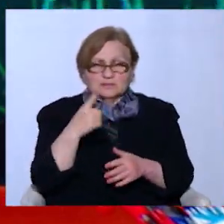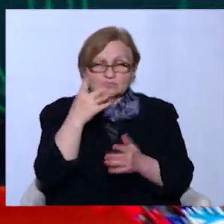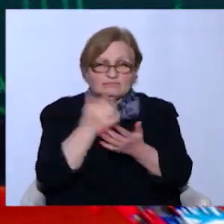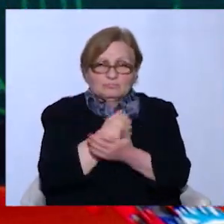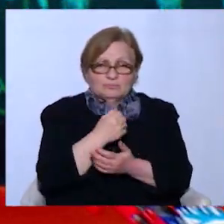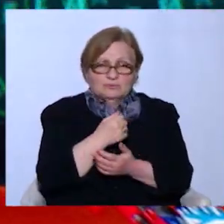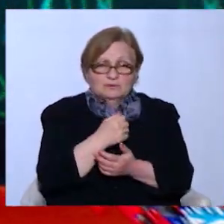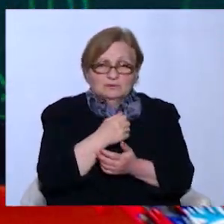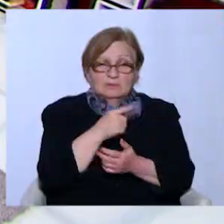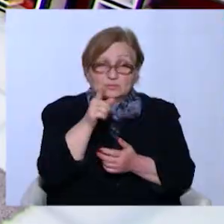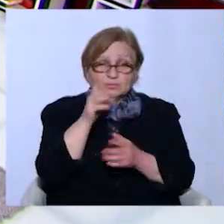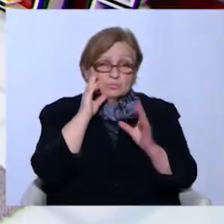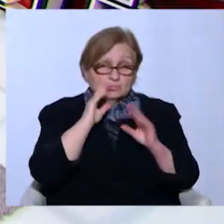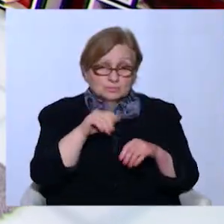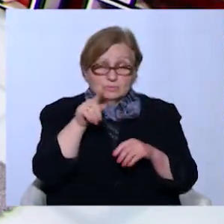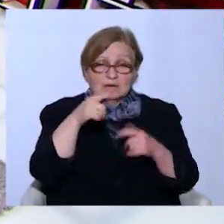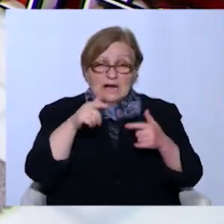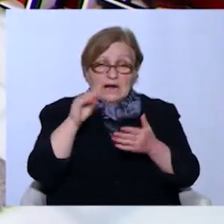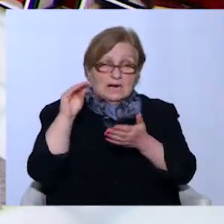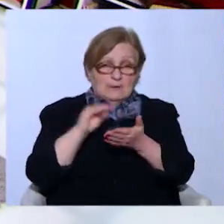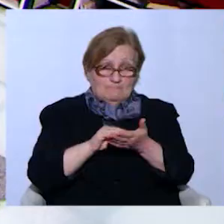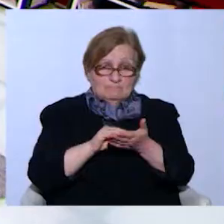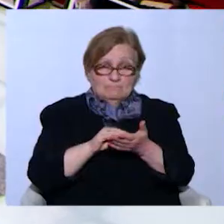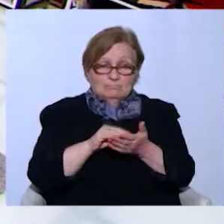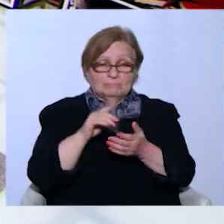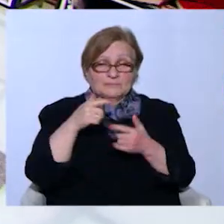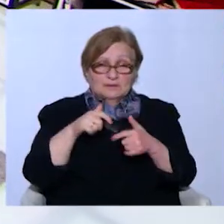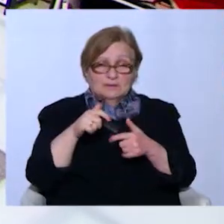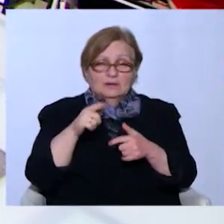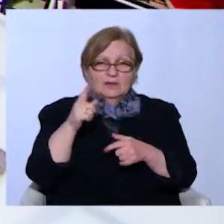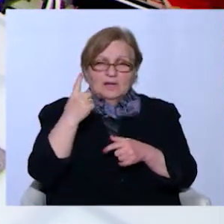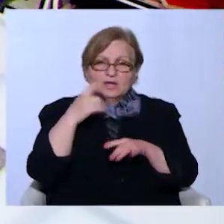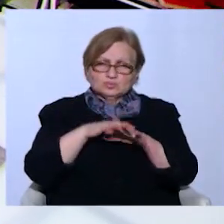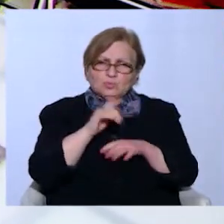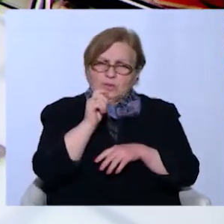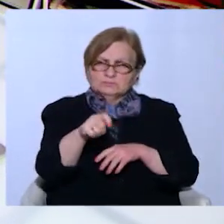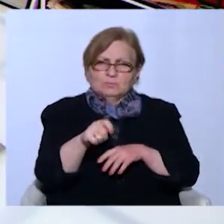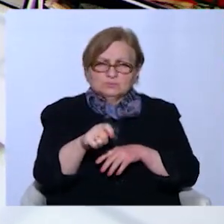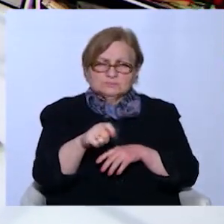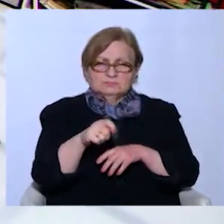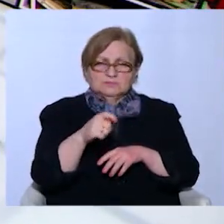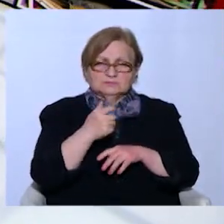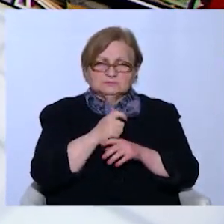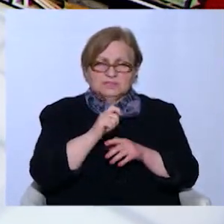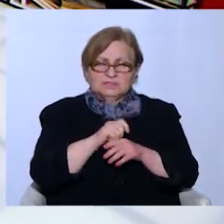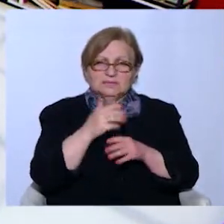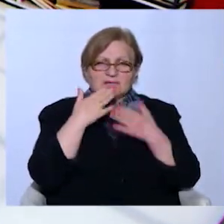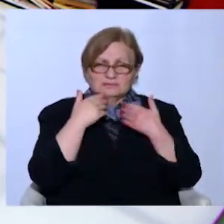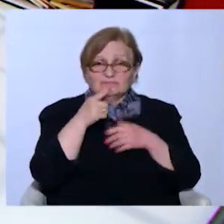თუ ამის დაწერას თქვენ მოახერხებდით 60-ზე, ერთ ქულას დაიმსახურებდით, რომელიც, როგორც ხედავთ, საკმაოდ მარტივად